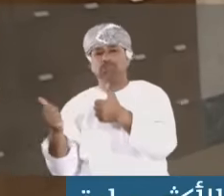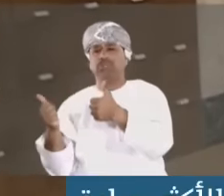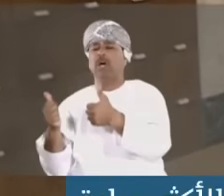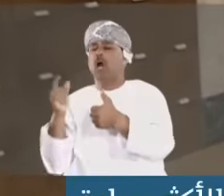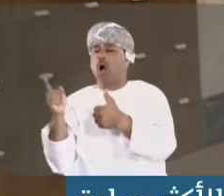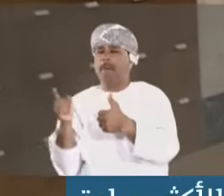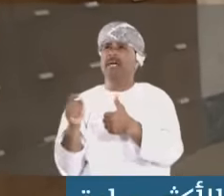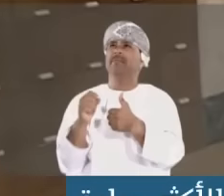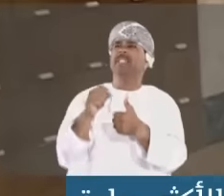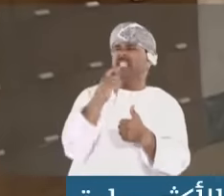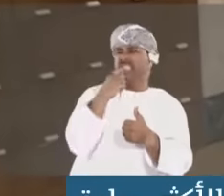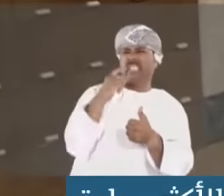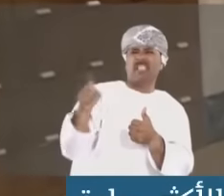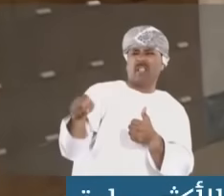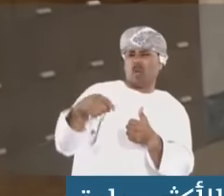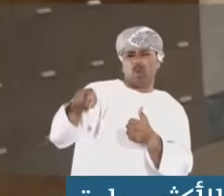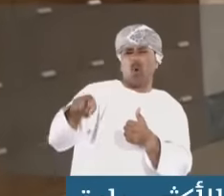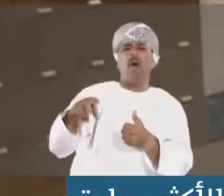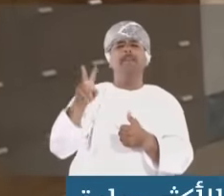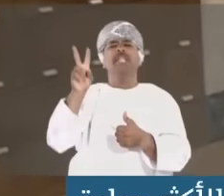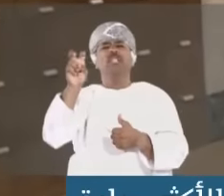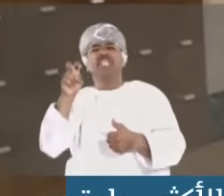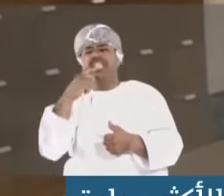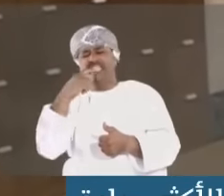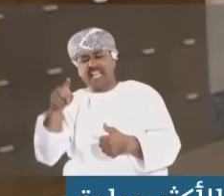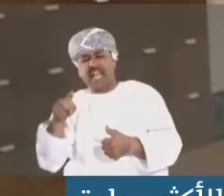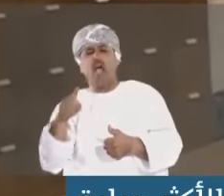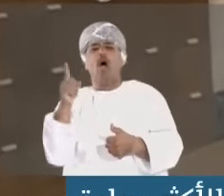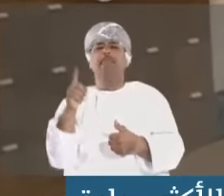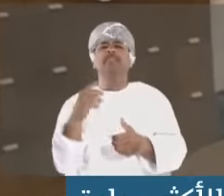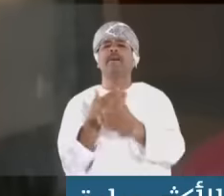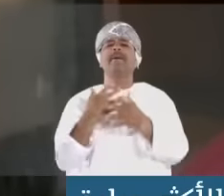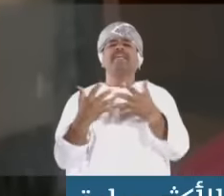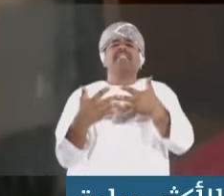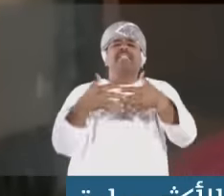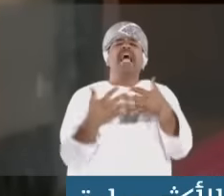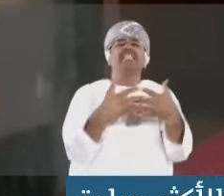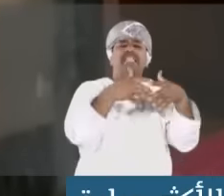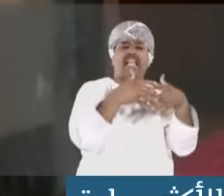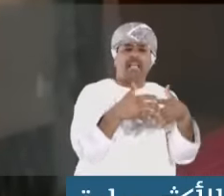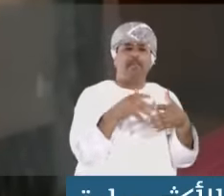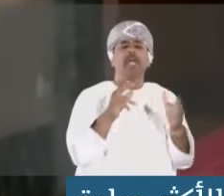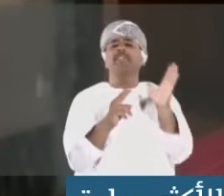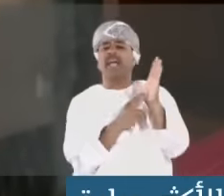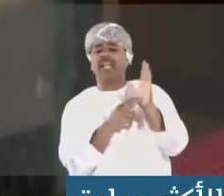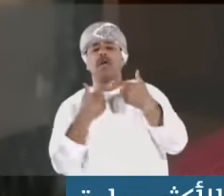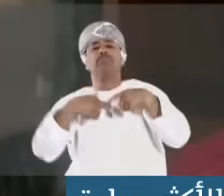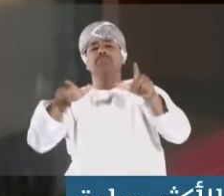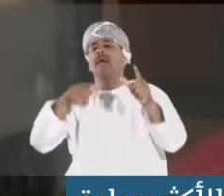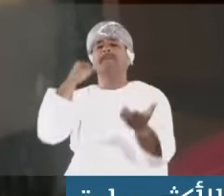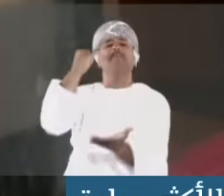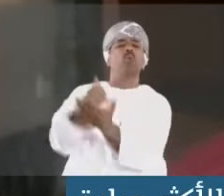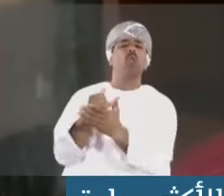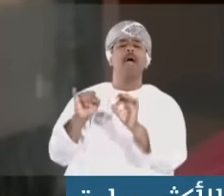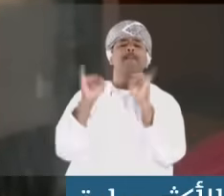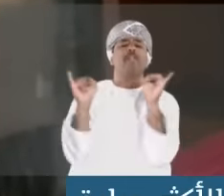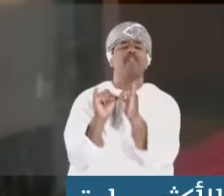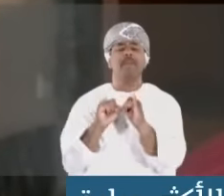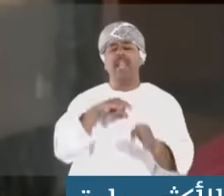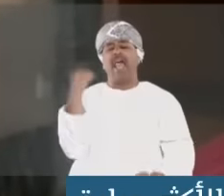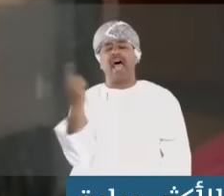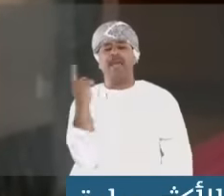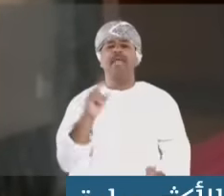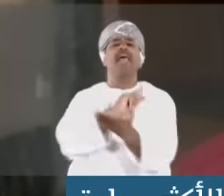تلك البيانات في القرن 19 في عصر الثورة الصناعية. وأظهر التقرير الذي أصدرته المنظمة العالمية